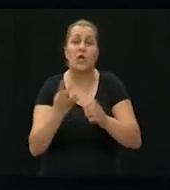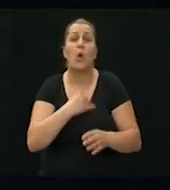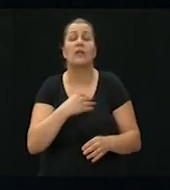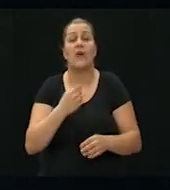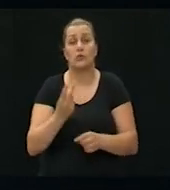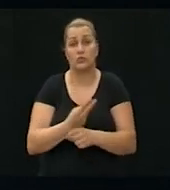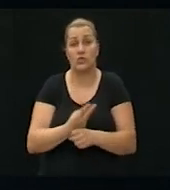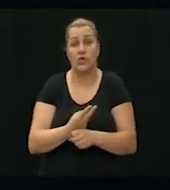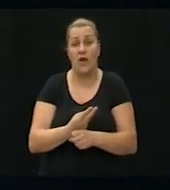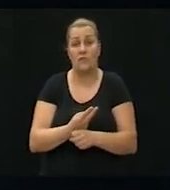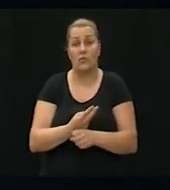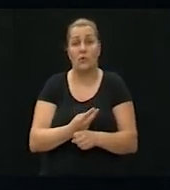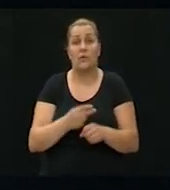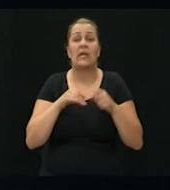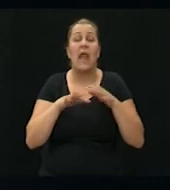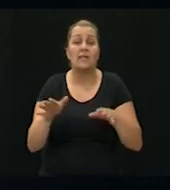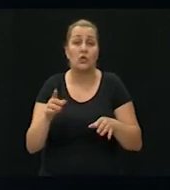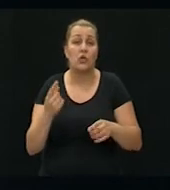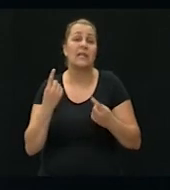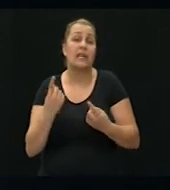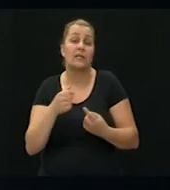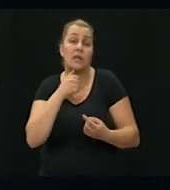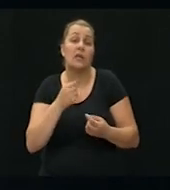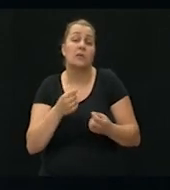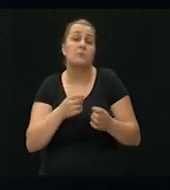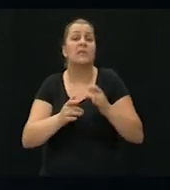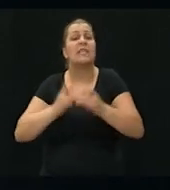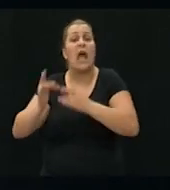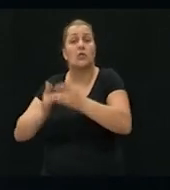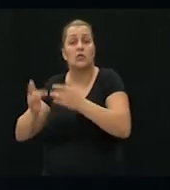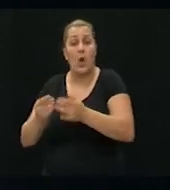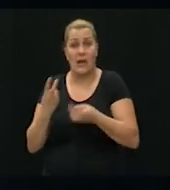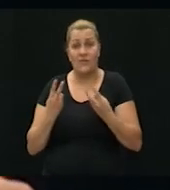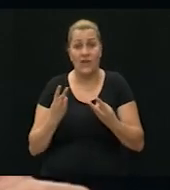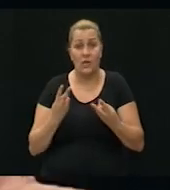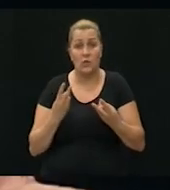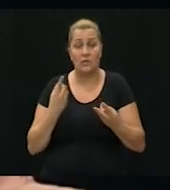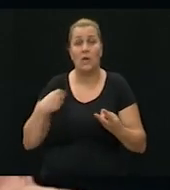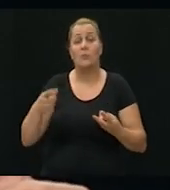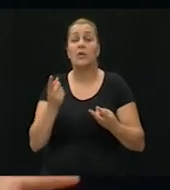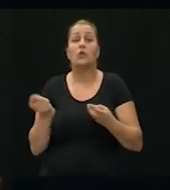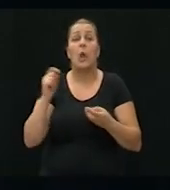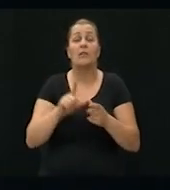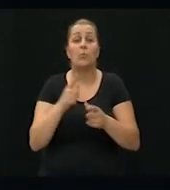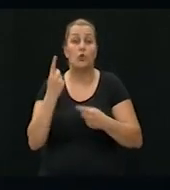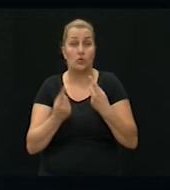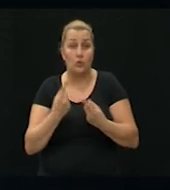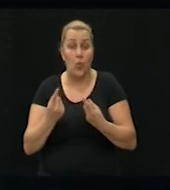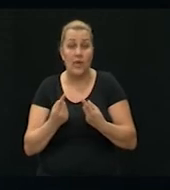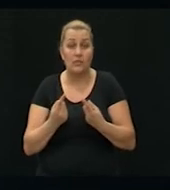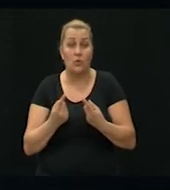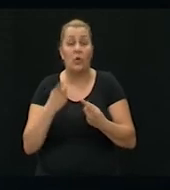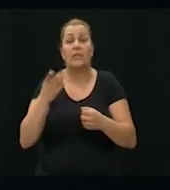državu. I nacionalni identitet. I tradicionalne vrijednosti. I tradicionalne vrijednosti. Mi dolazimo u situaciju, kažem, da